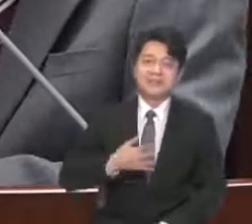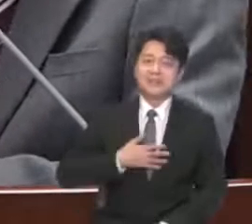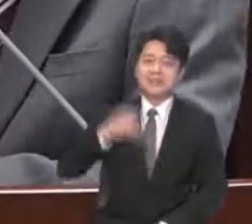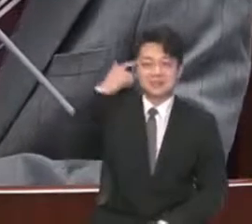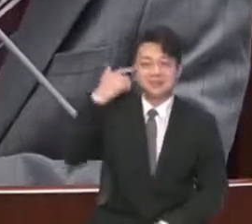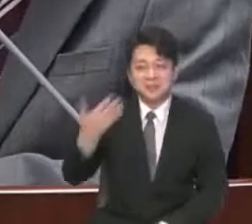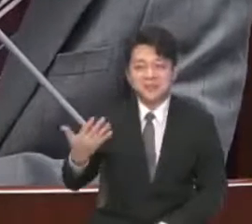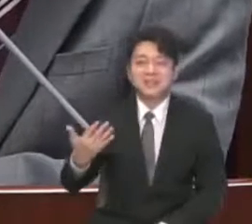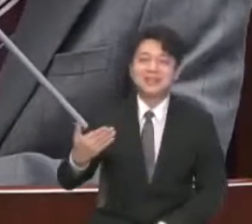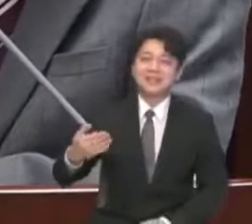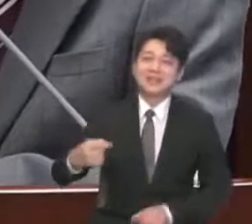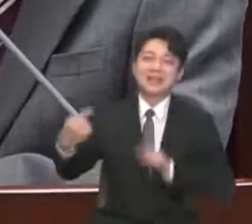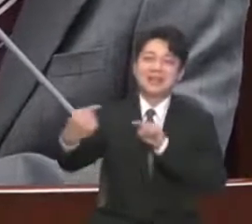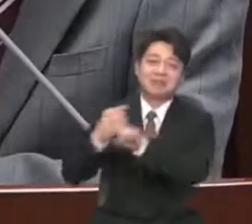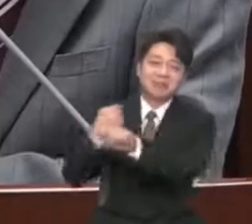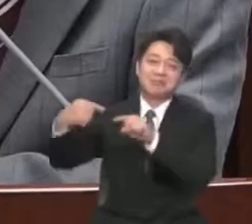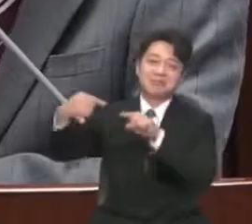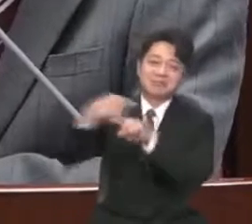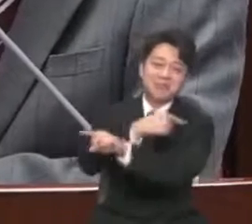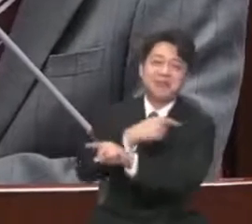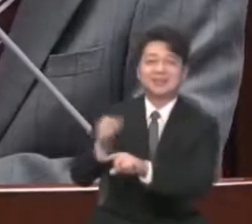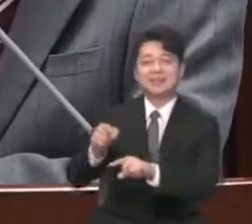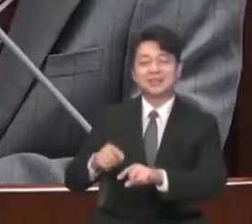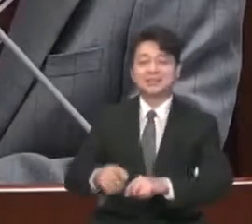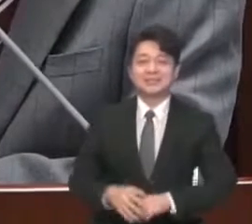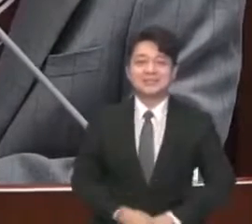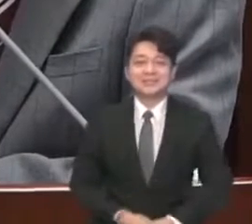동문서답이 아니고 아니, 그냥 요약을 한 거예요. 틀림이 없죠?